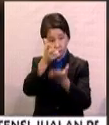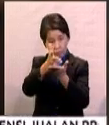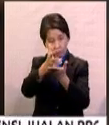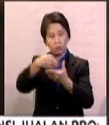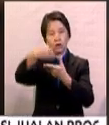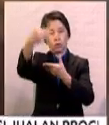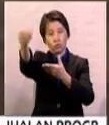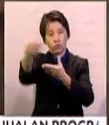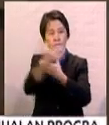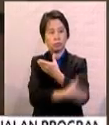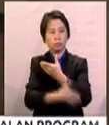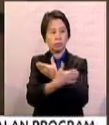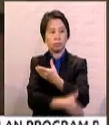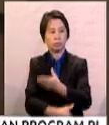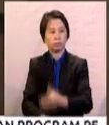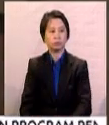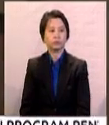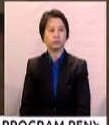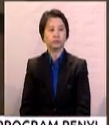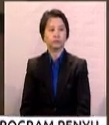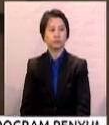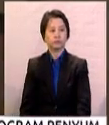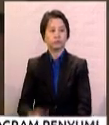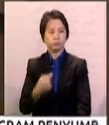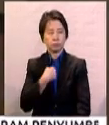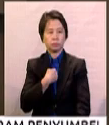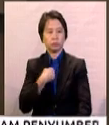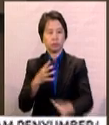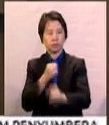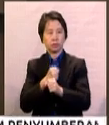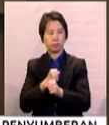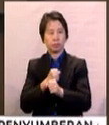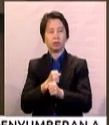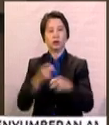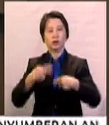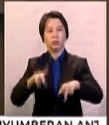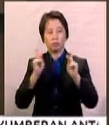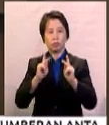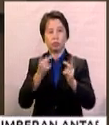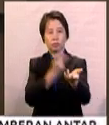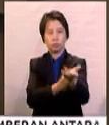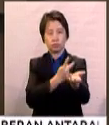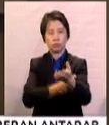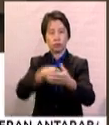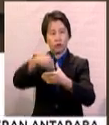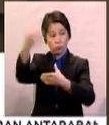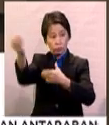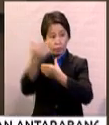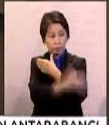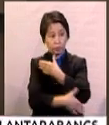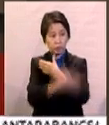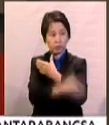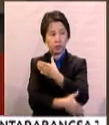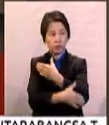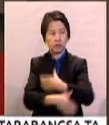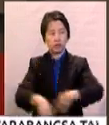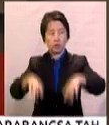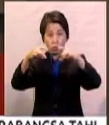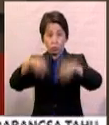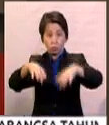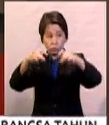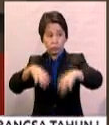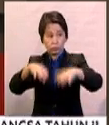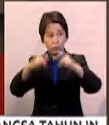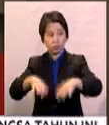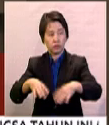negara. Saya dapat juga peluang untuk berkursus ke luar negara, iaitu ke Australia